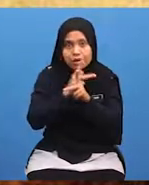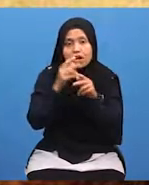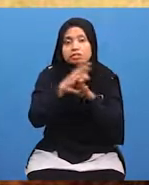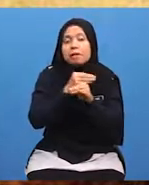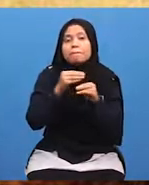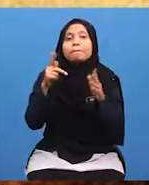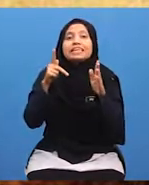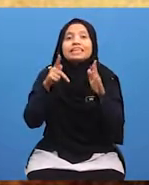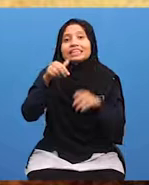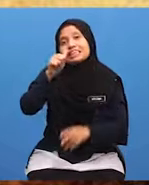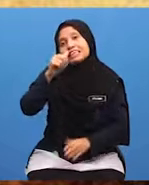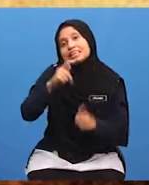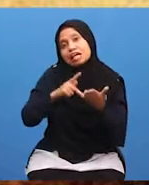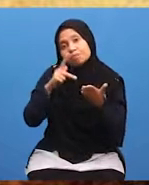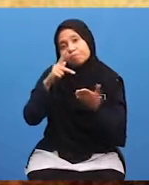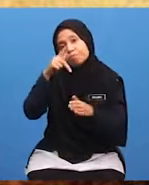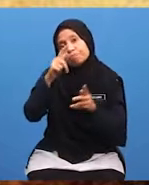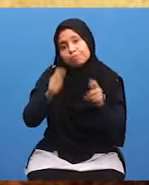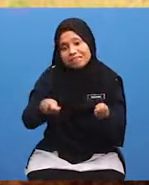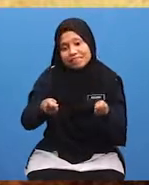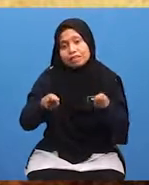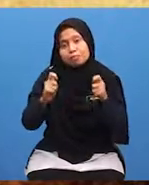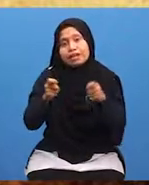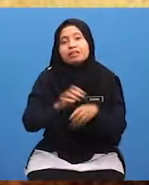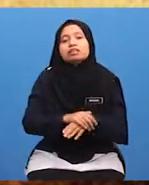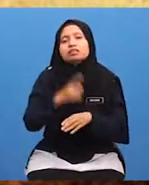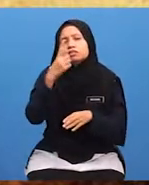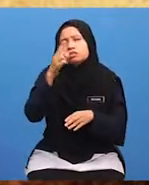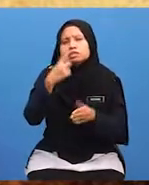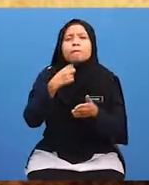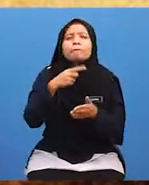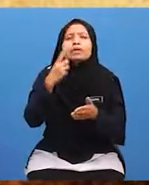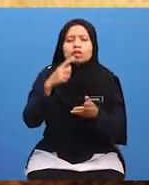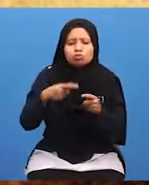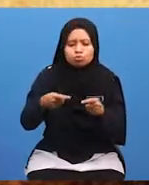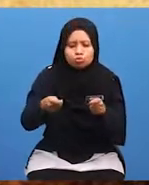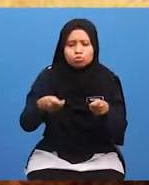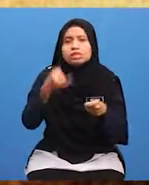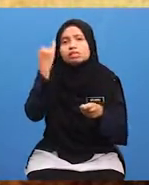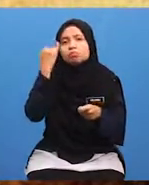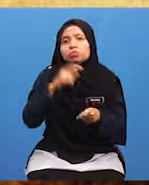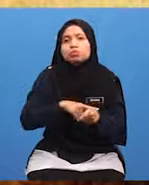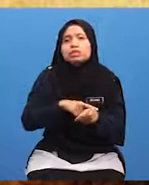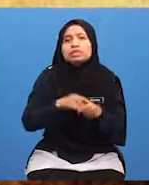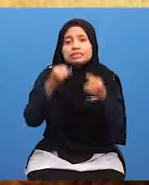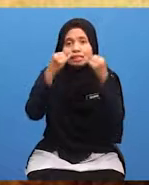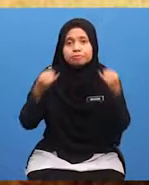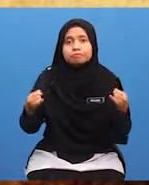Persoalannya ialah, siapa yang menuntut ilmu di Istana Khalifah ini? Jawapannya para pelajar,